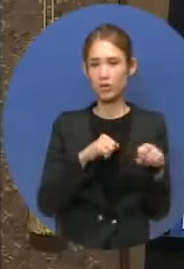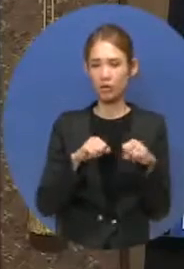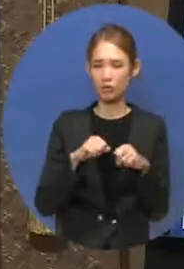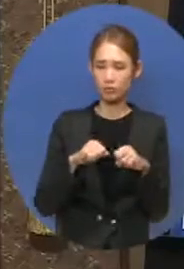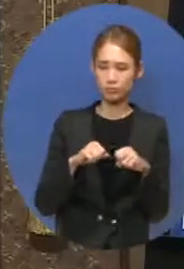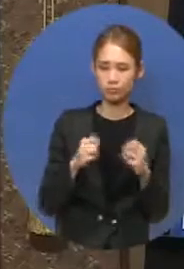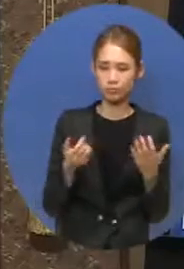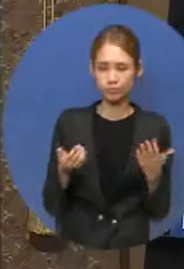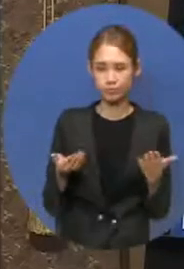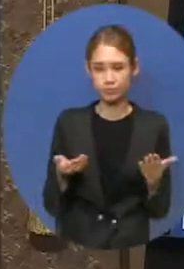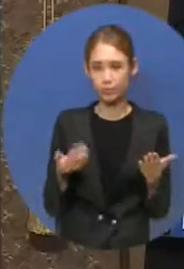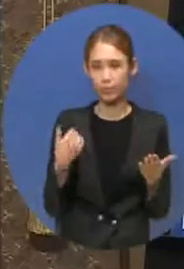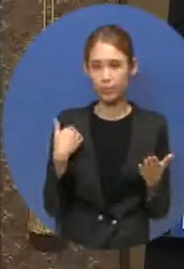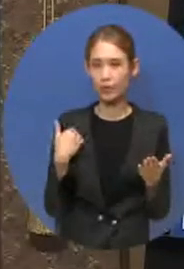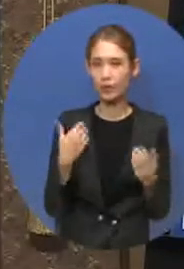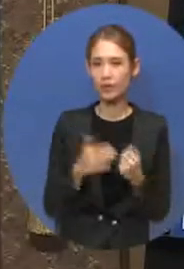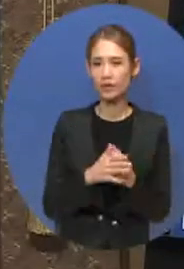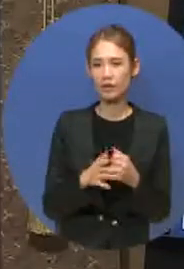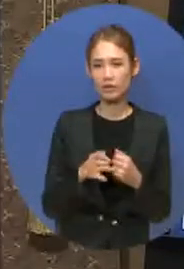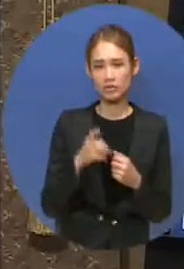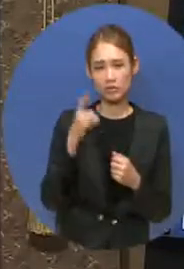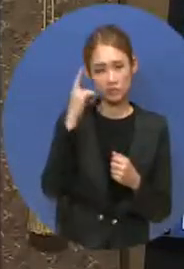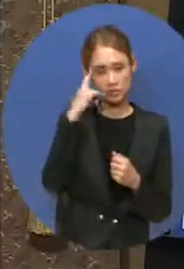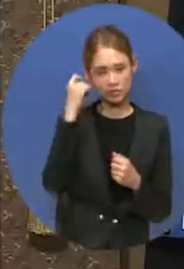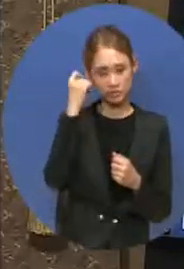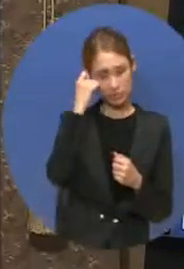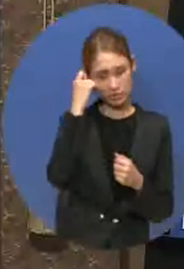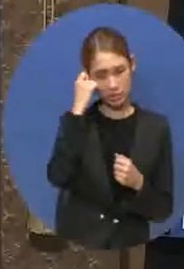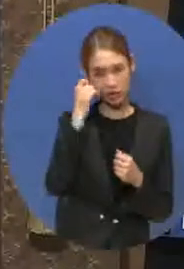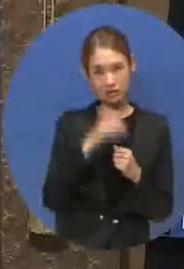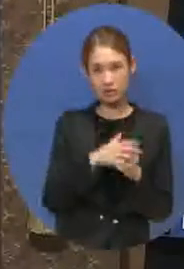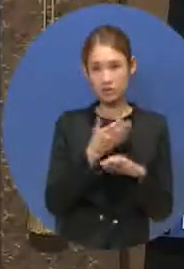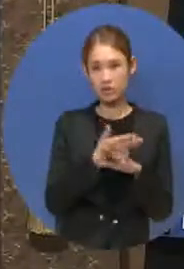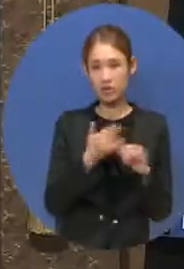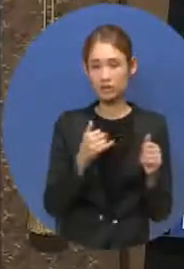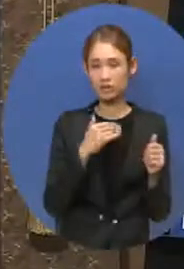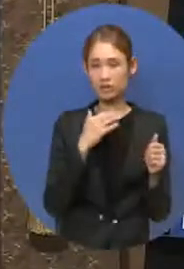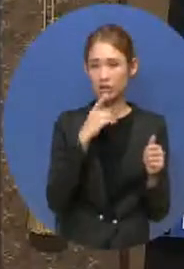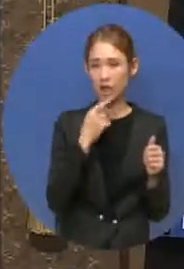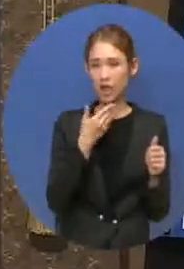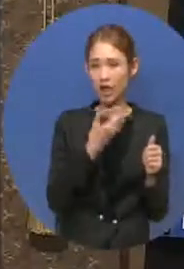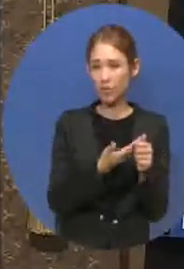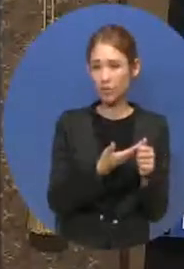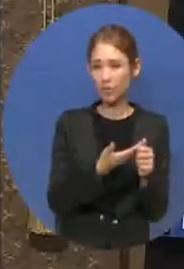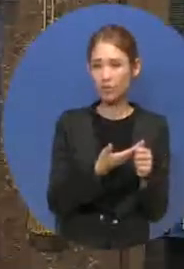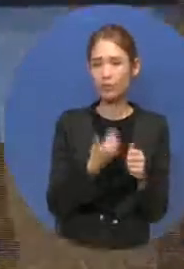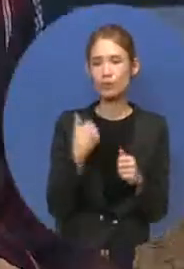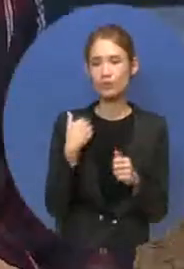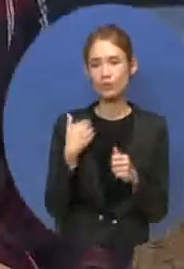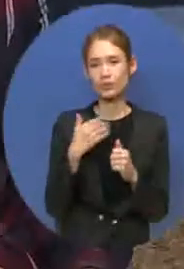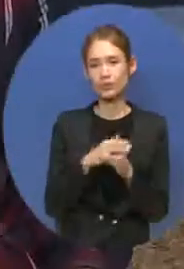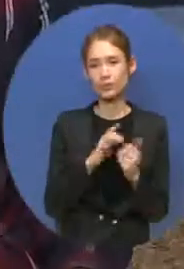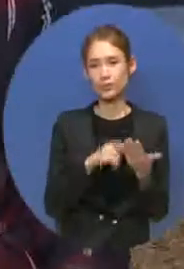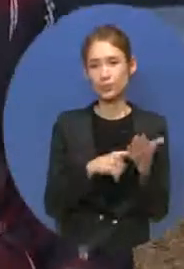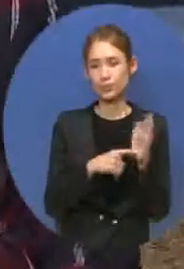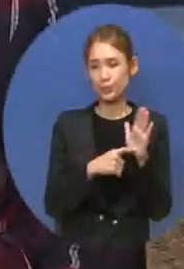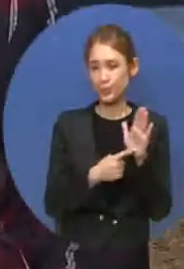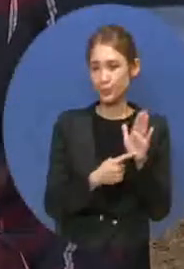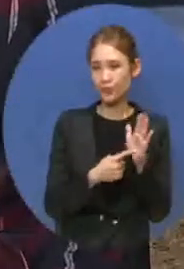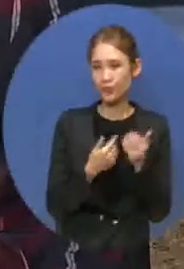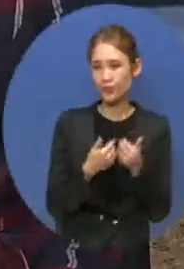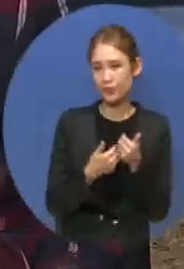해야 될지 잘 알지 못하기 때문에 머리를 친대거나 상대방을 해할 수가 있다라고 네. 생각을 할 수가 있어요. 표현에 좀